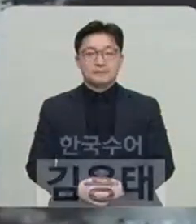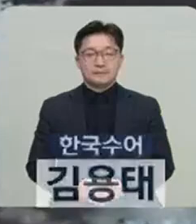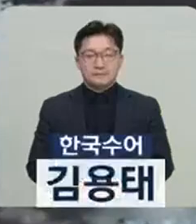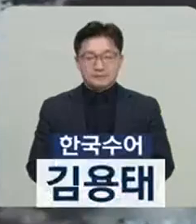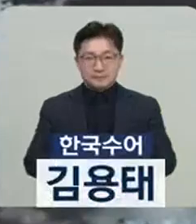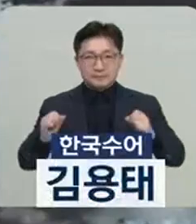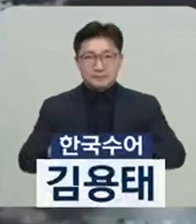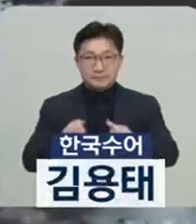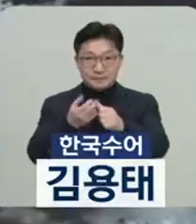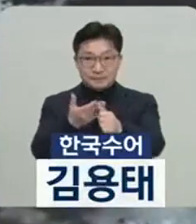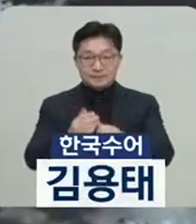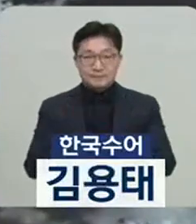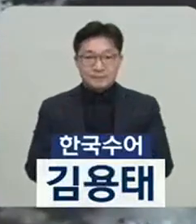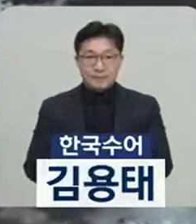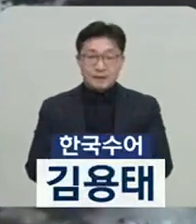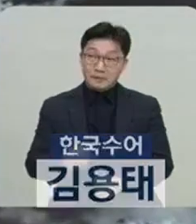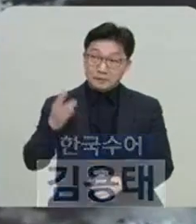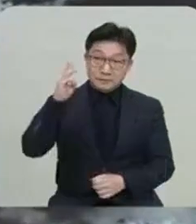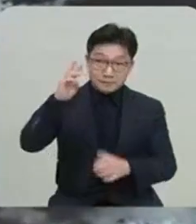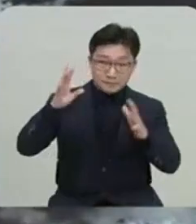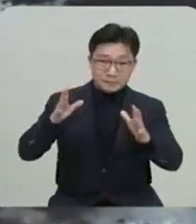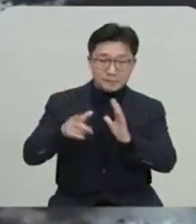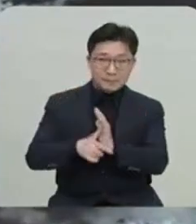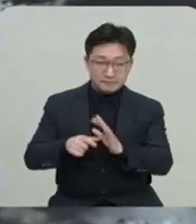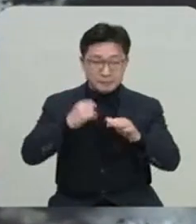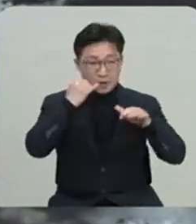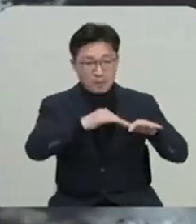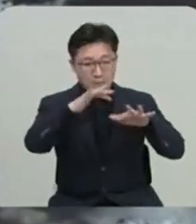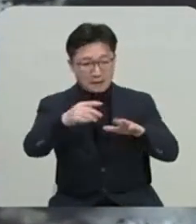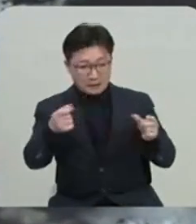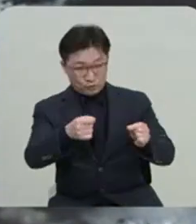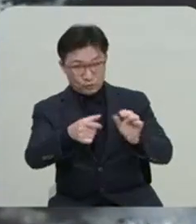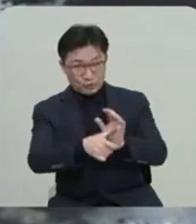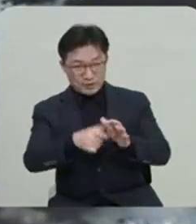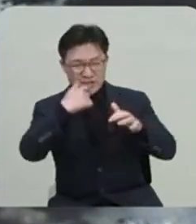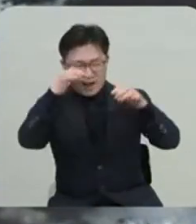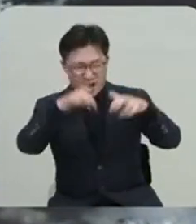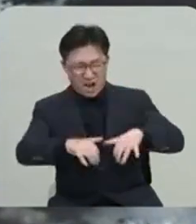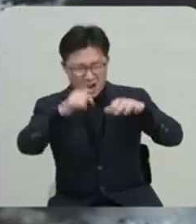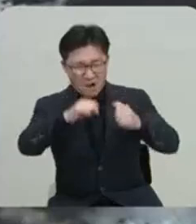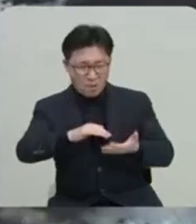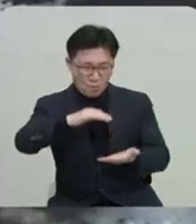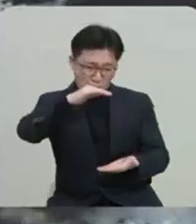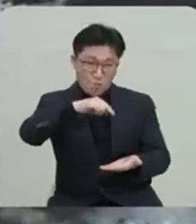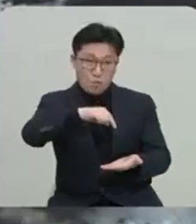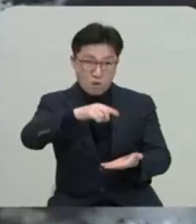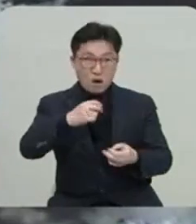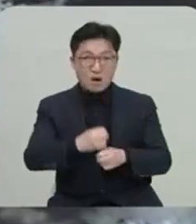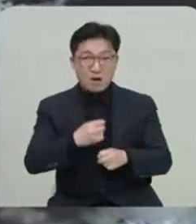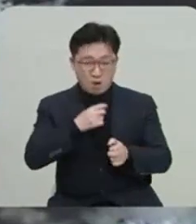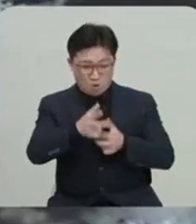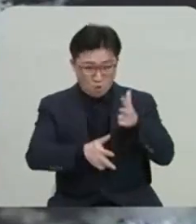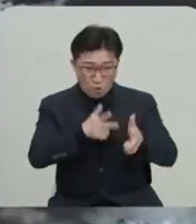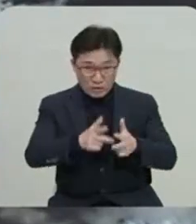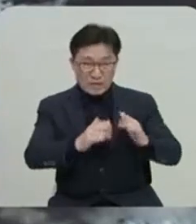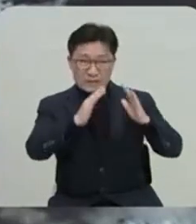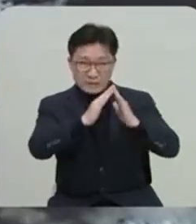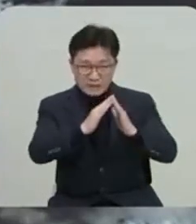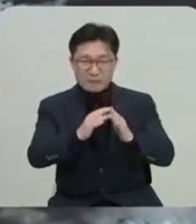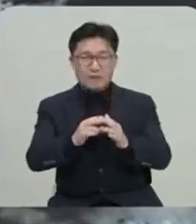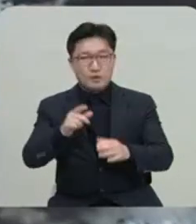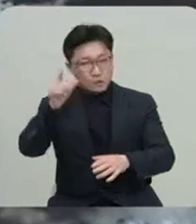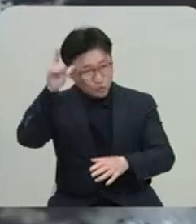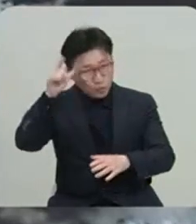전북권 뉴스입니다 지난 4월간 전북 서을 중심으로 많은 눈이 쏟아졌습니다 공장 시설물과 축사